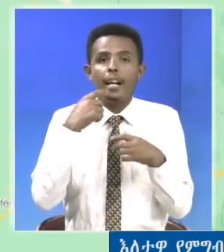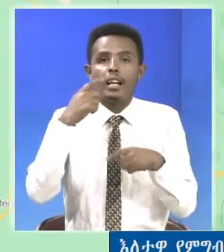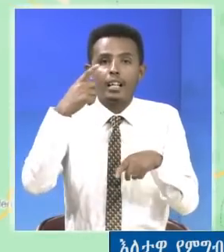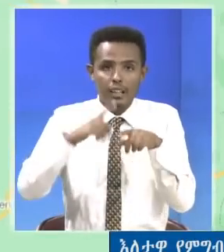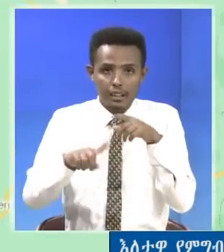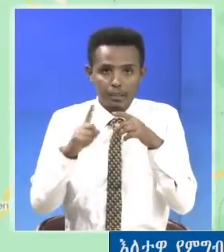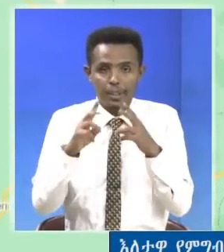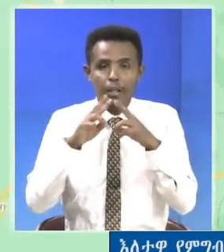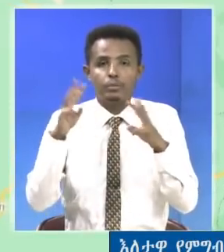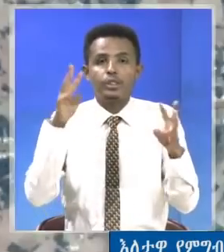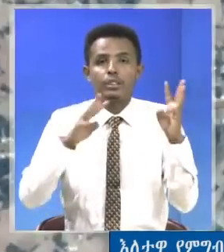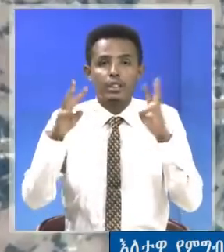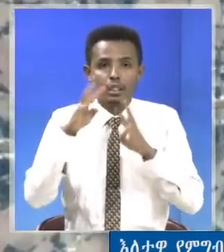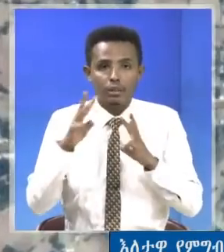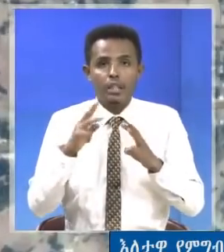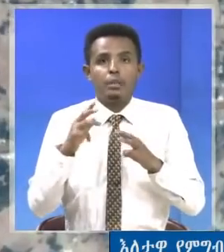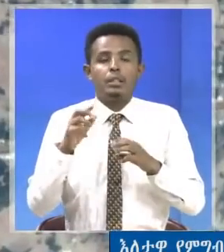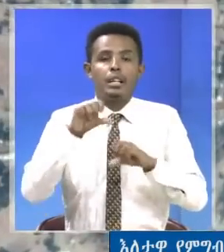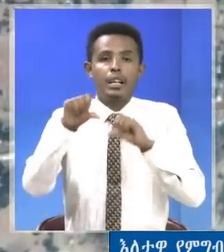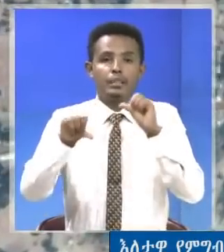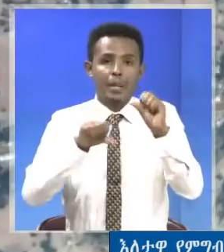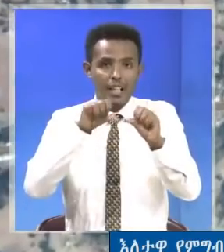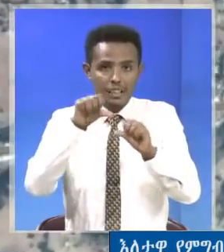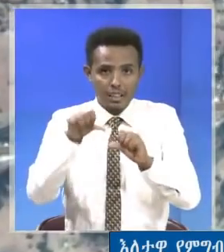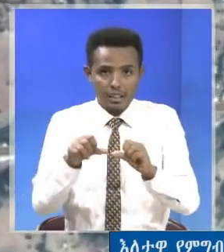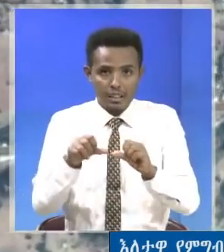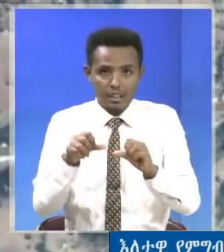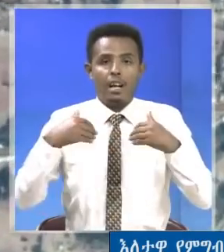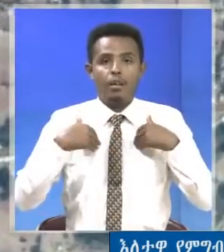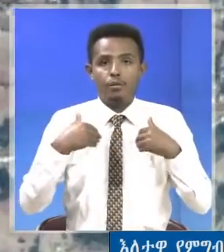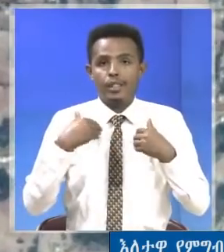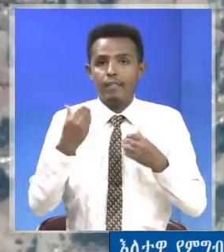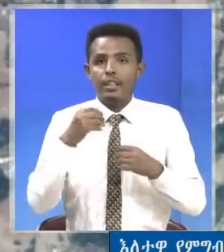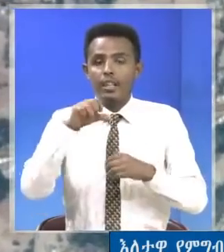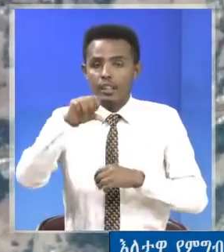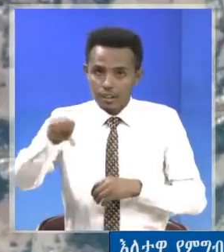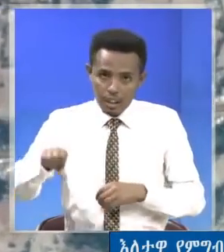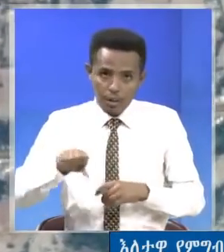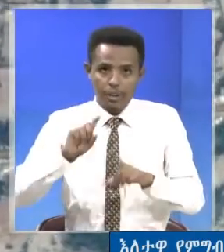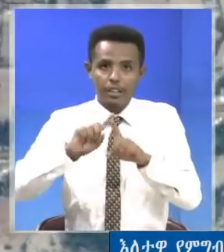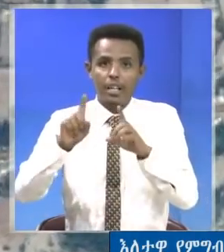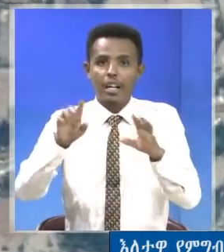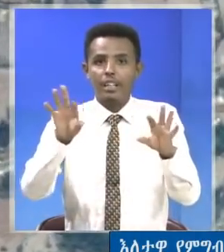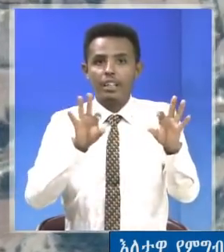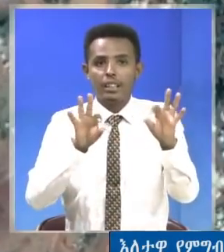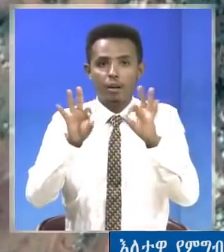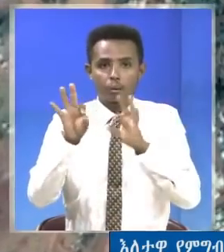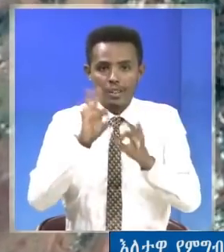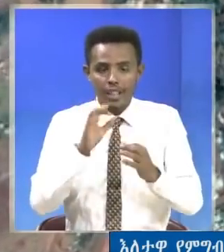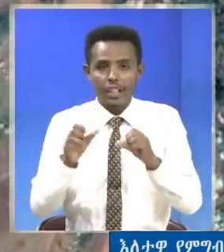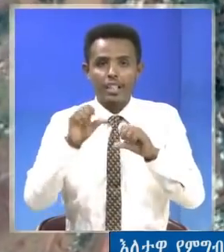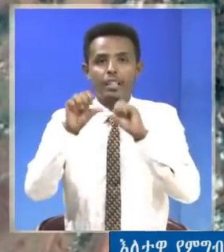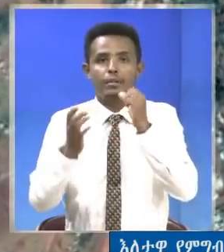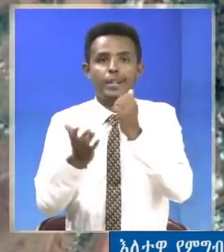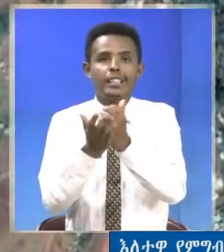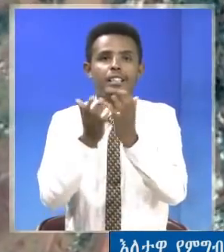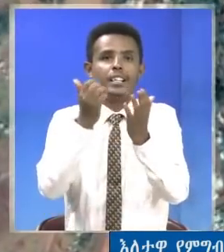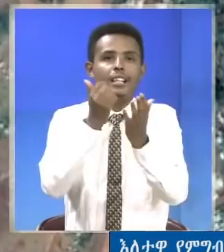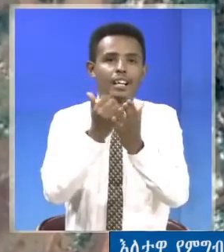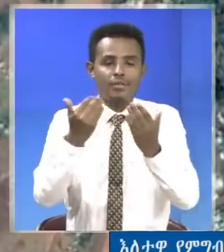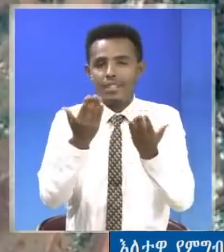በጣም ችግር ነው። ለእለቱ ያኑ ራስ በራሳችን እዛው ያለው እንጀራውን ምኑን እያወጣ ስበሱ እየተገዳደፈ ነው። ሌላ ማን